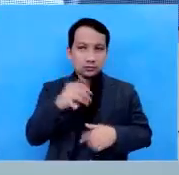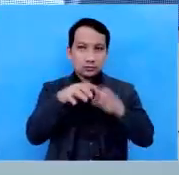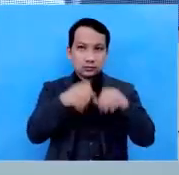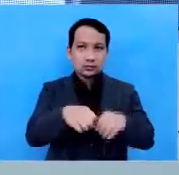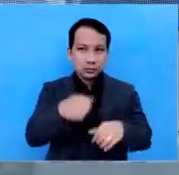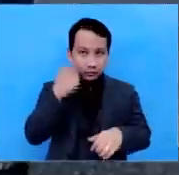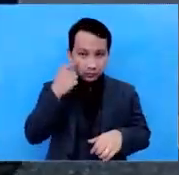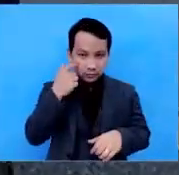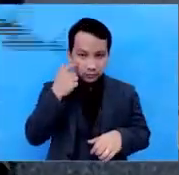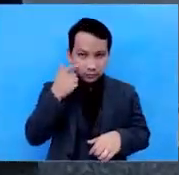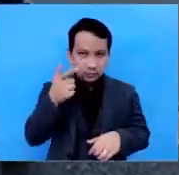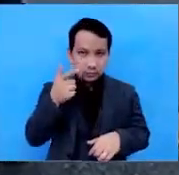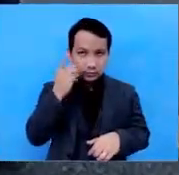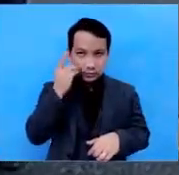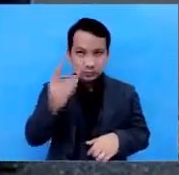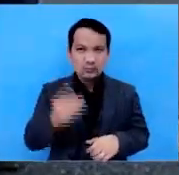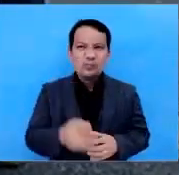Peña.